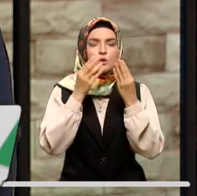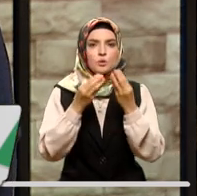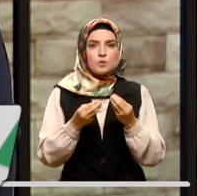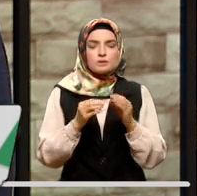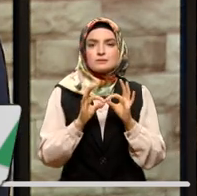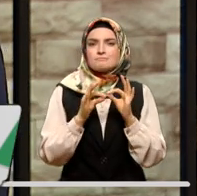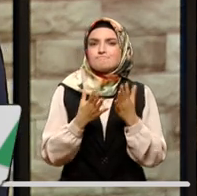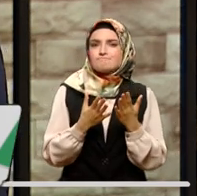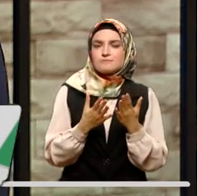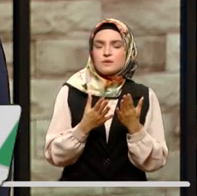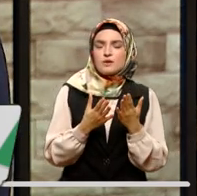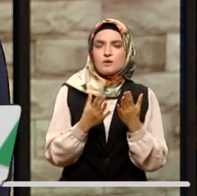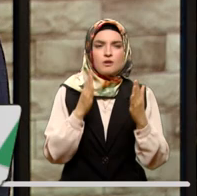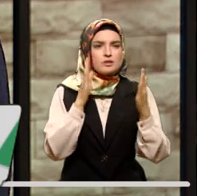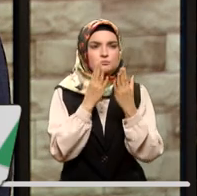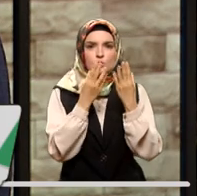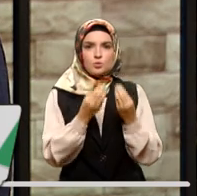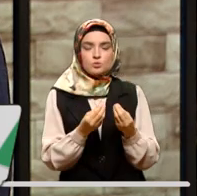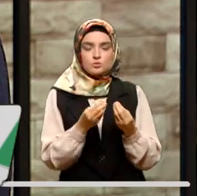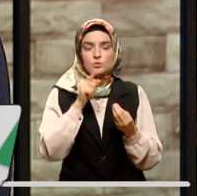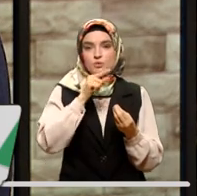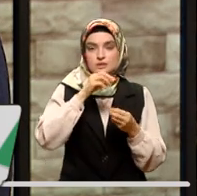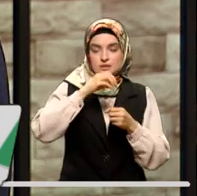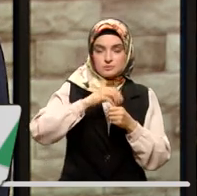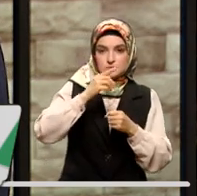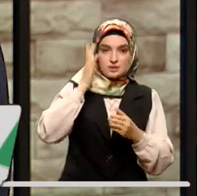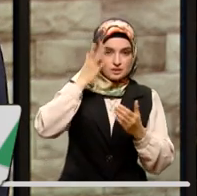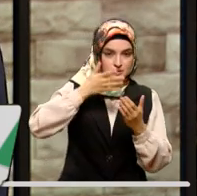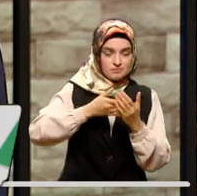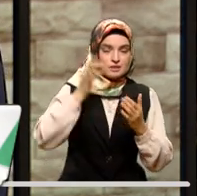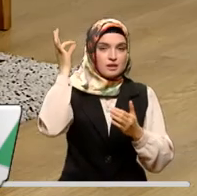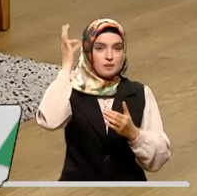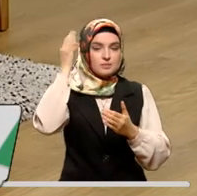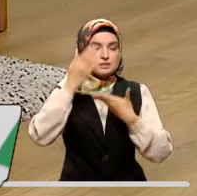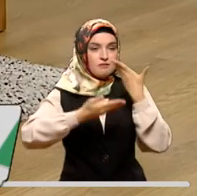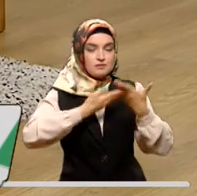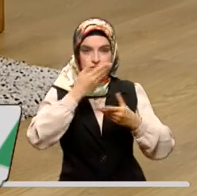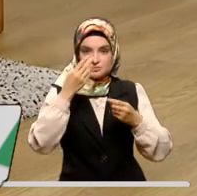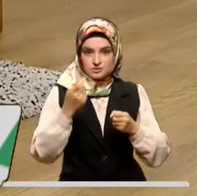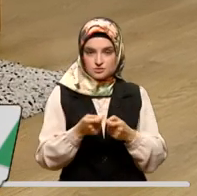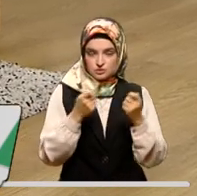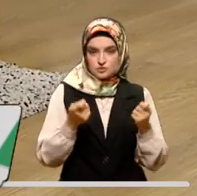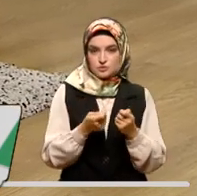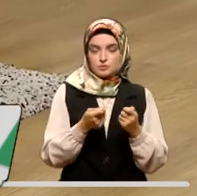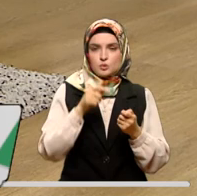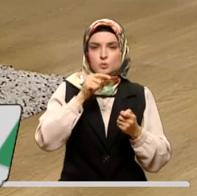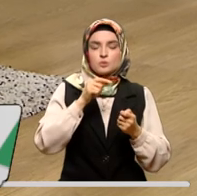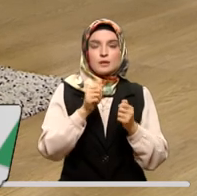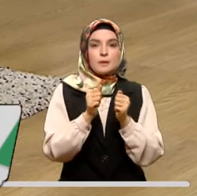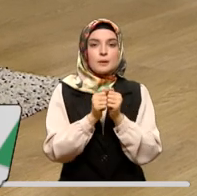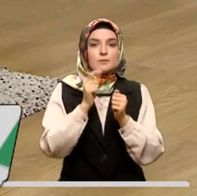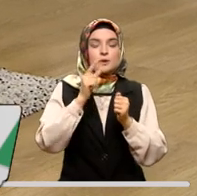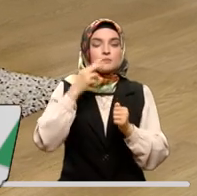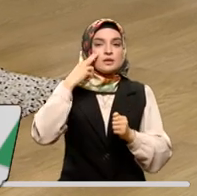olarak nelerle muhatap olacaksa onlara dair bir ibadet bilgisi vermeye çalışılır. Bunun beraberinde bir